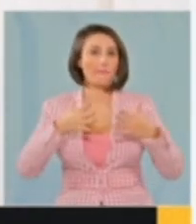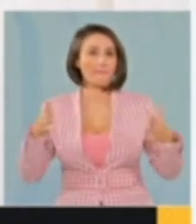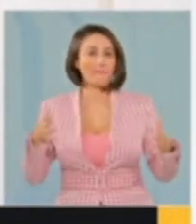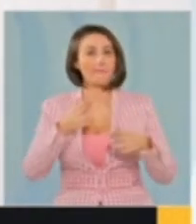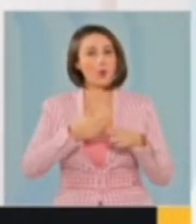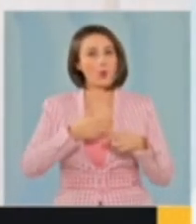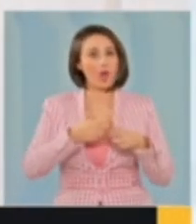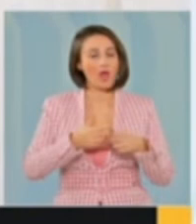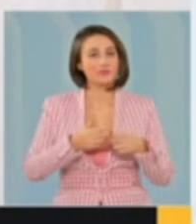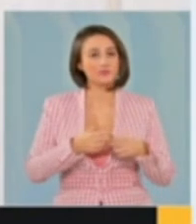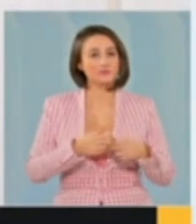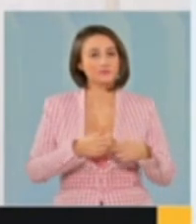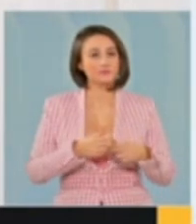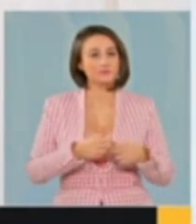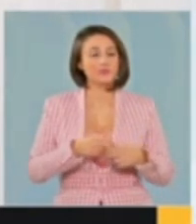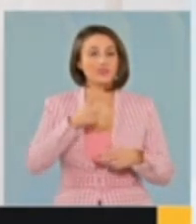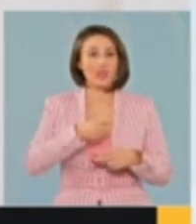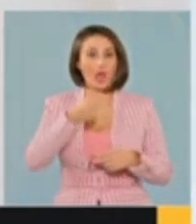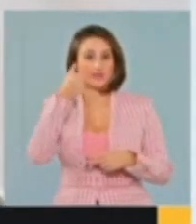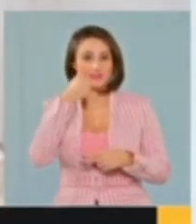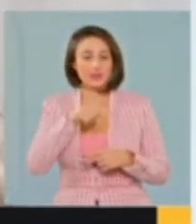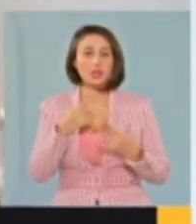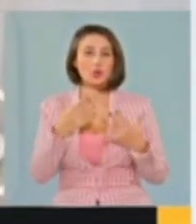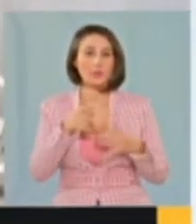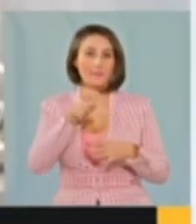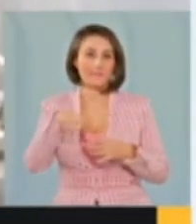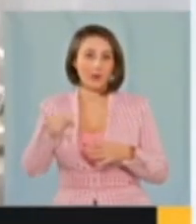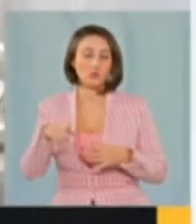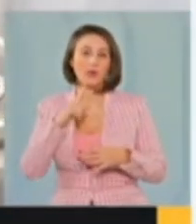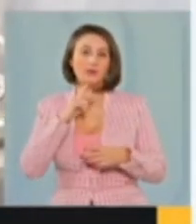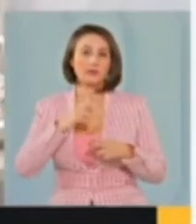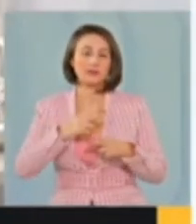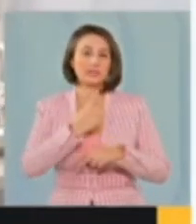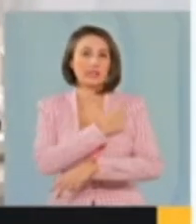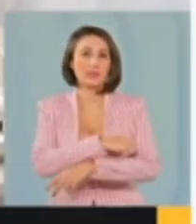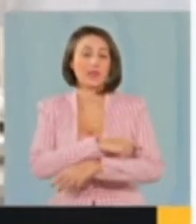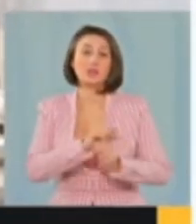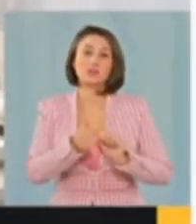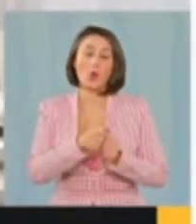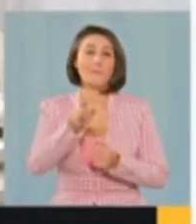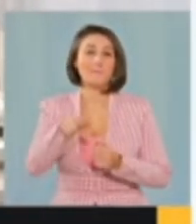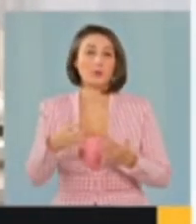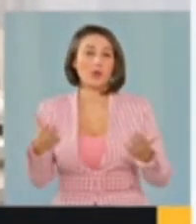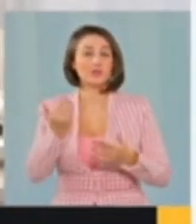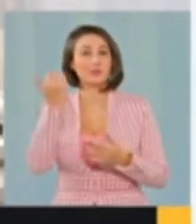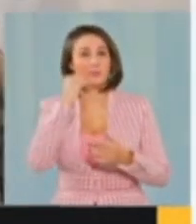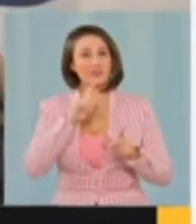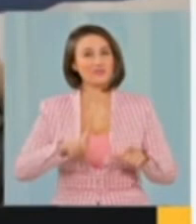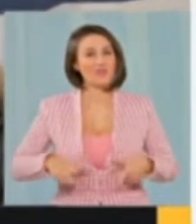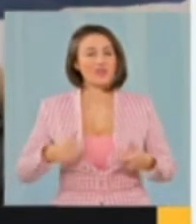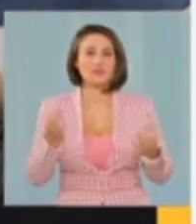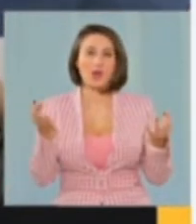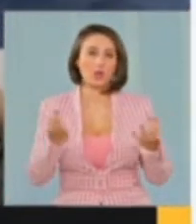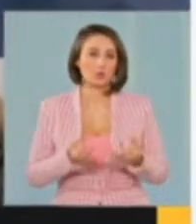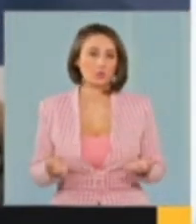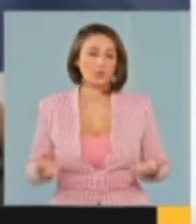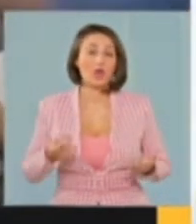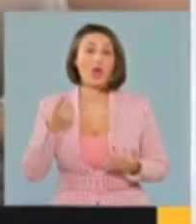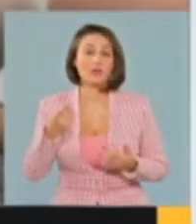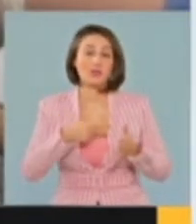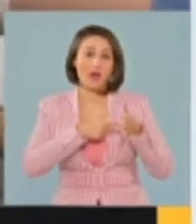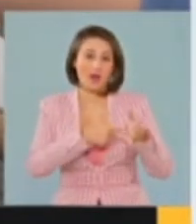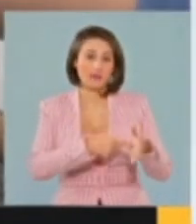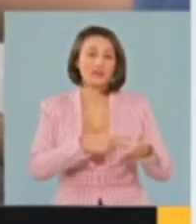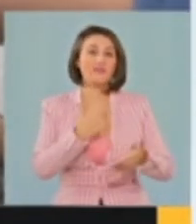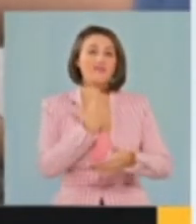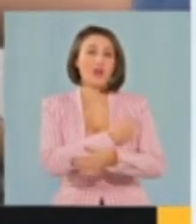de pacienți diagnosticați în fiecare zi, numărul de persoane spitalizate sau de persoane care își pierd viața este foarte redus, ceea ce ne arată